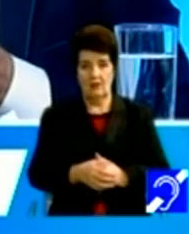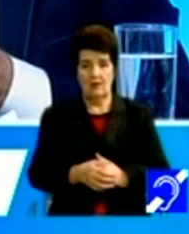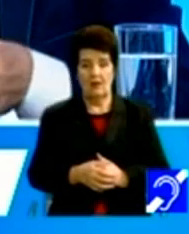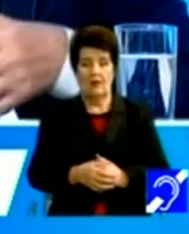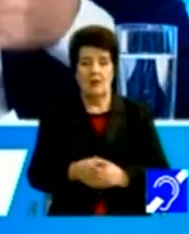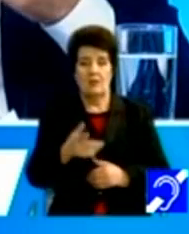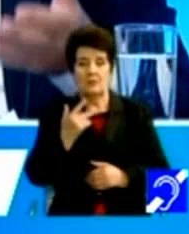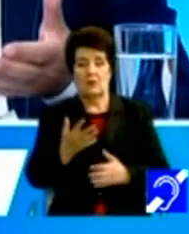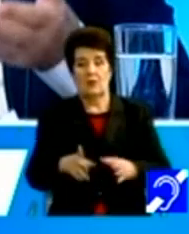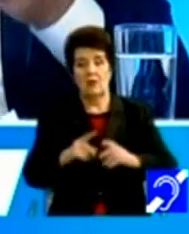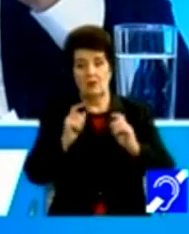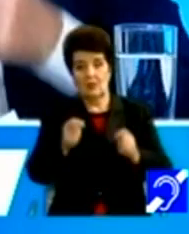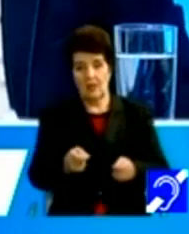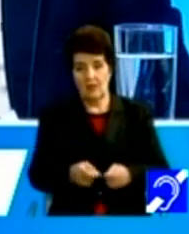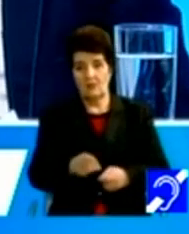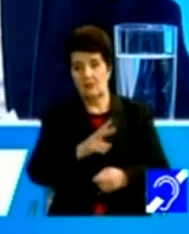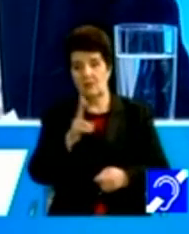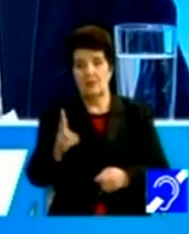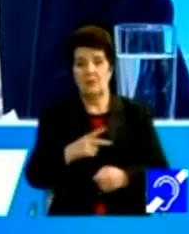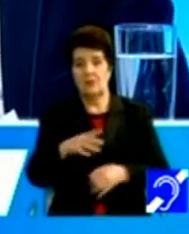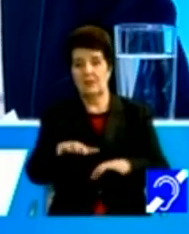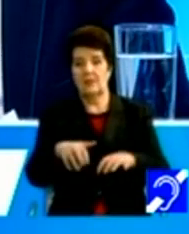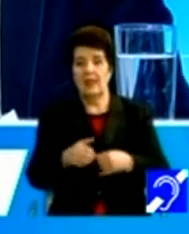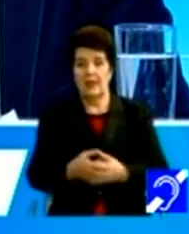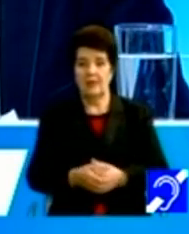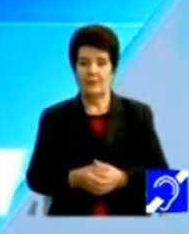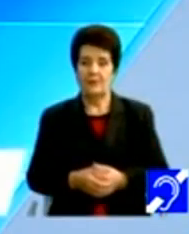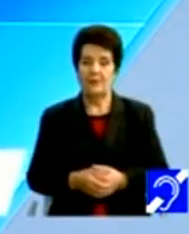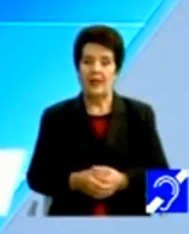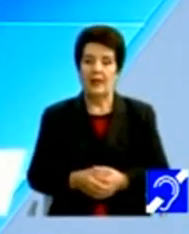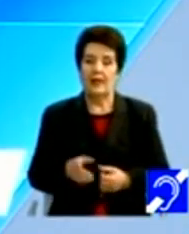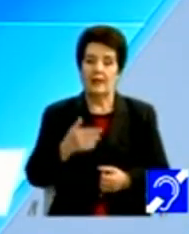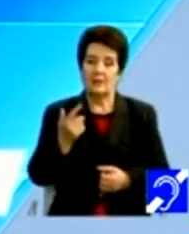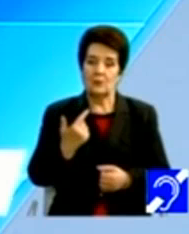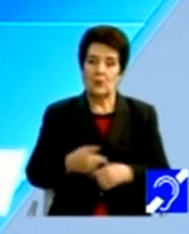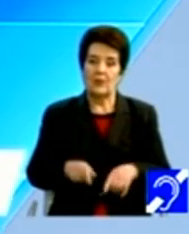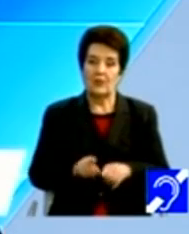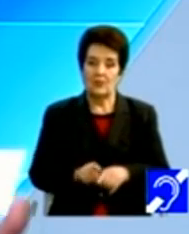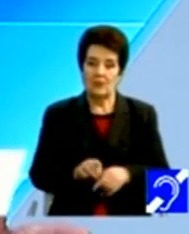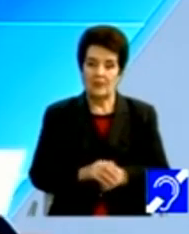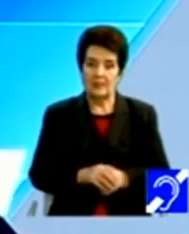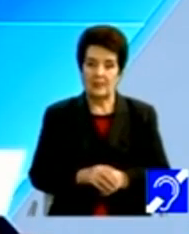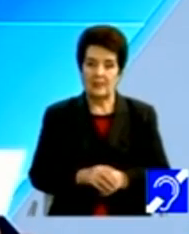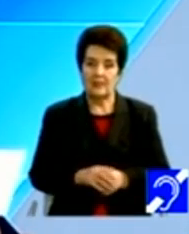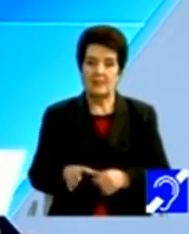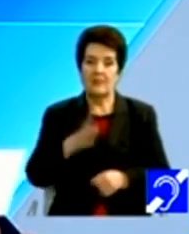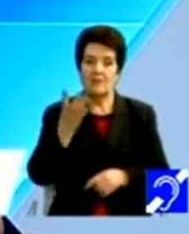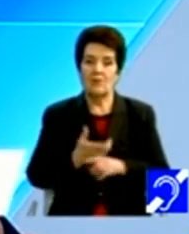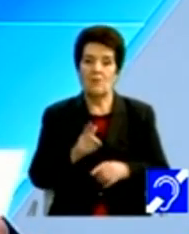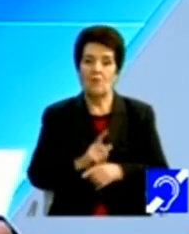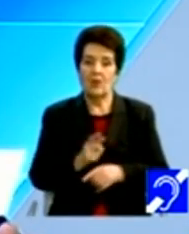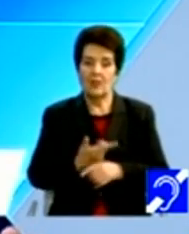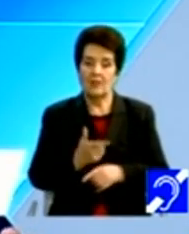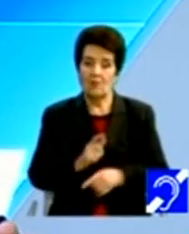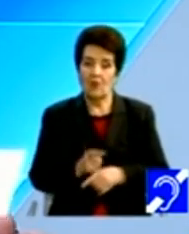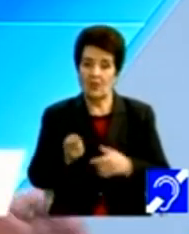decret prezidențial se dă și prin decret prezidențial se ia. Eu tot sunt de părere aceasta că totuși aici trebuie să fim foarte, foarte